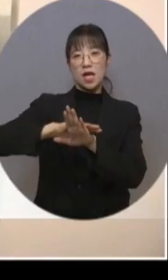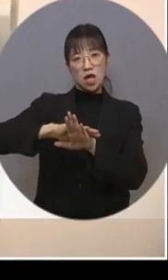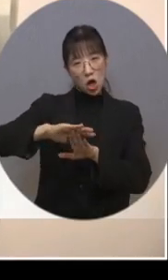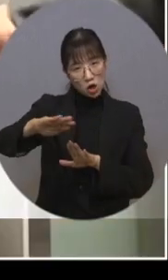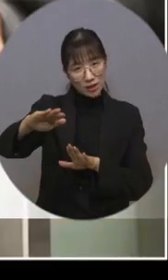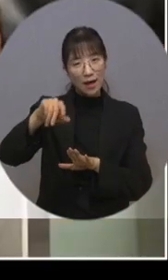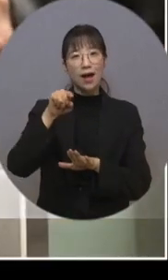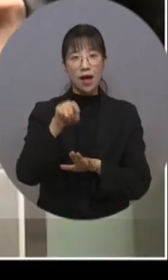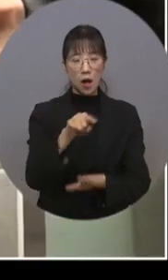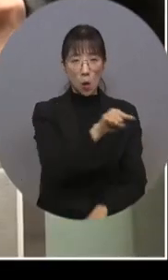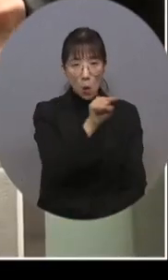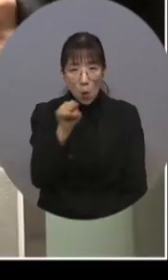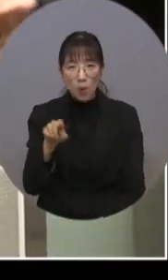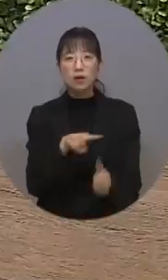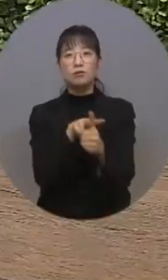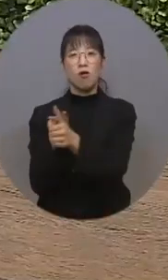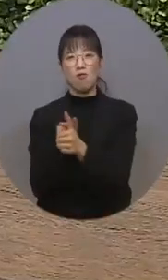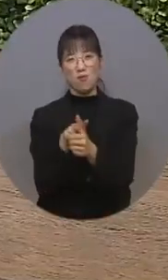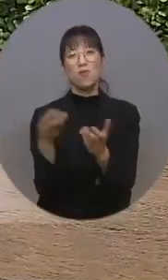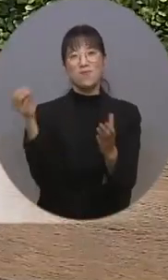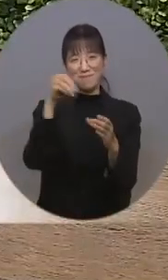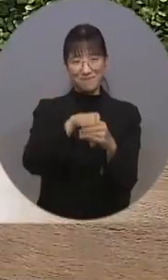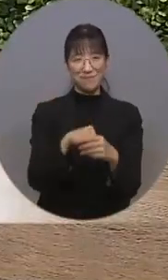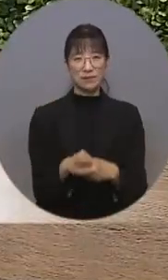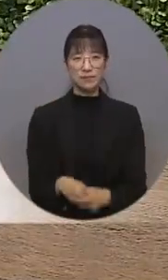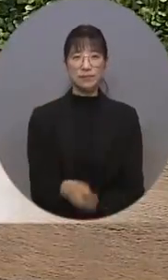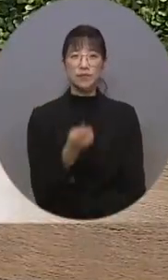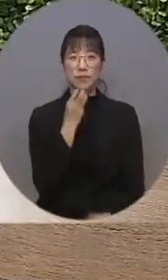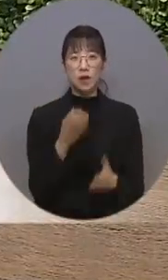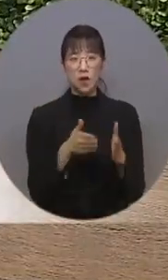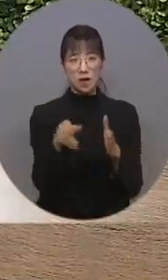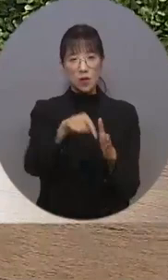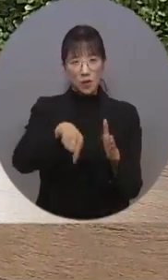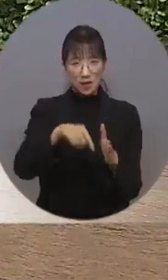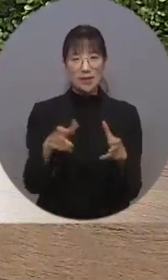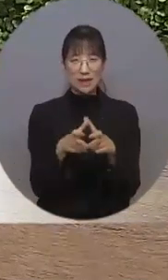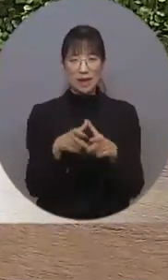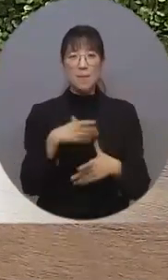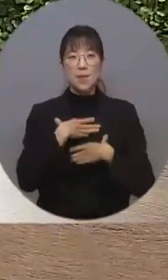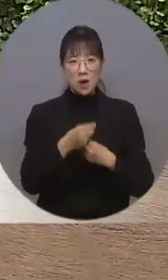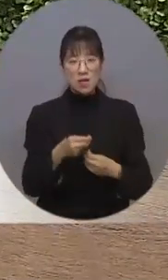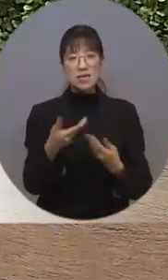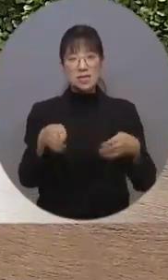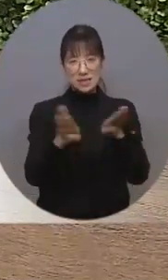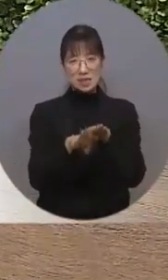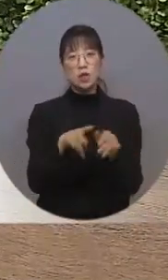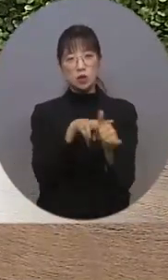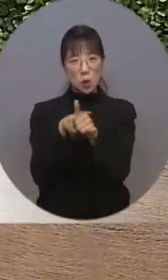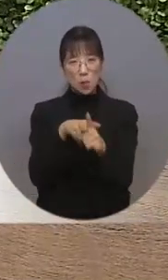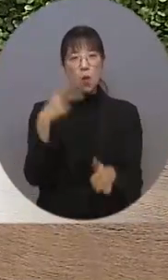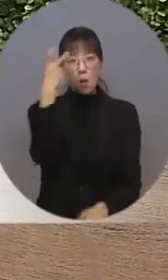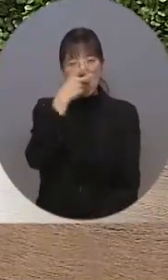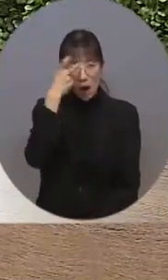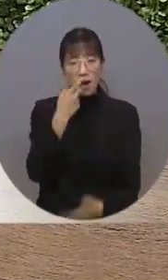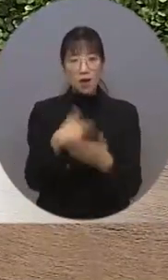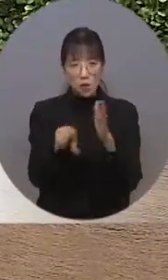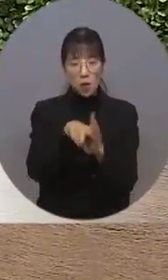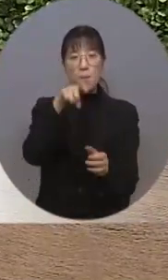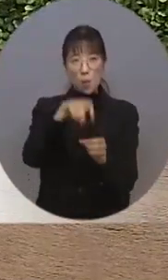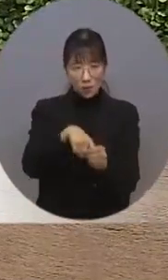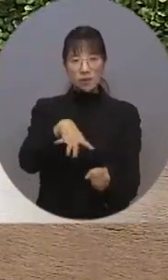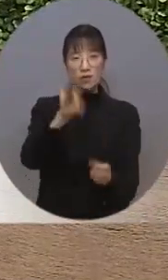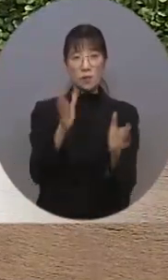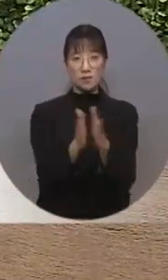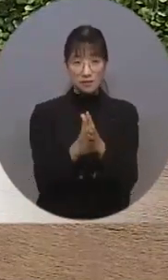쉽게 파악할 수 있습니다. 경기도 내 장애인 편의시설에 대한 정보를 관리하기 목적으로 처음에